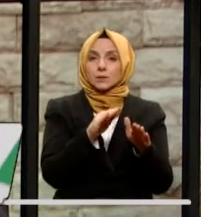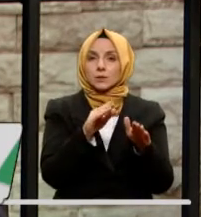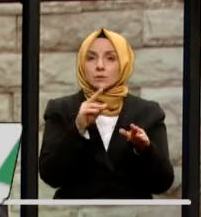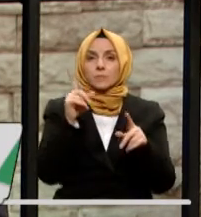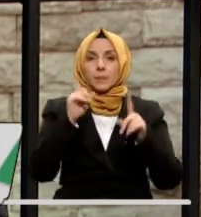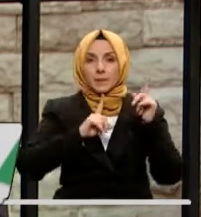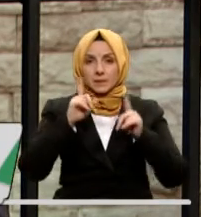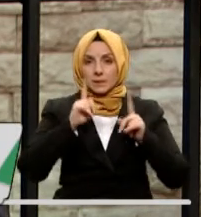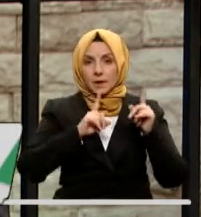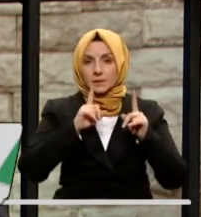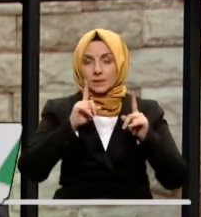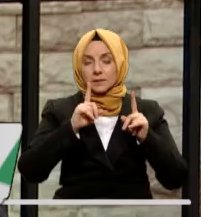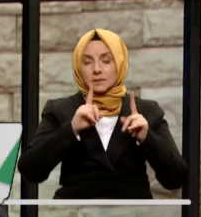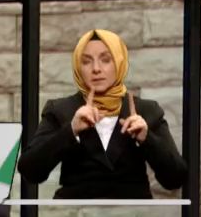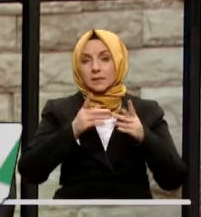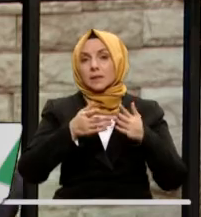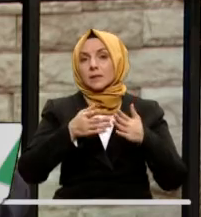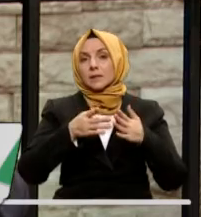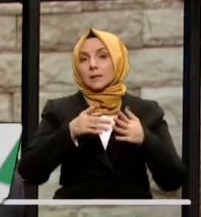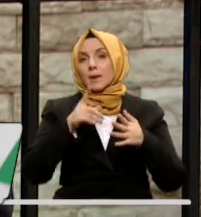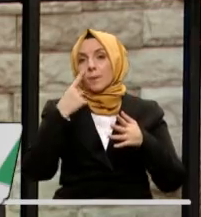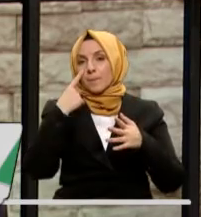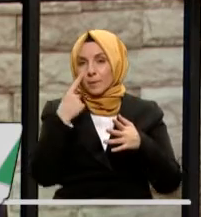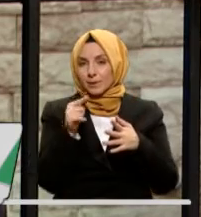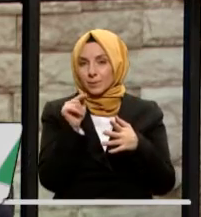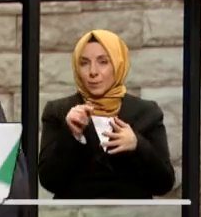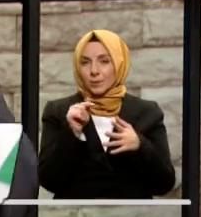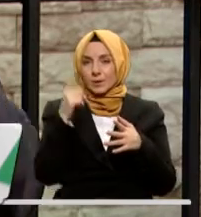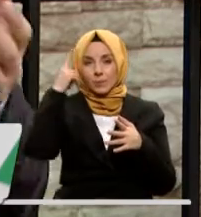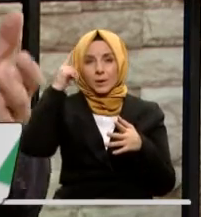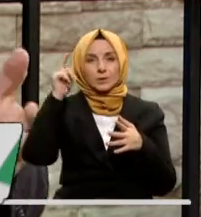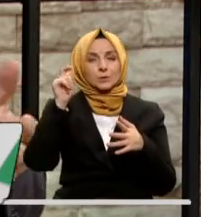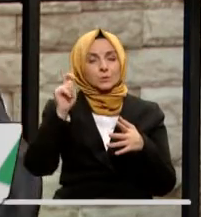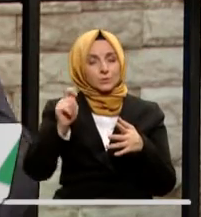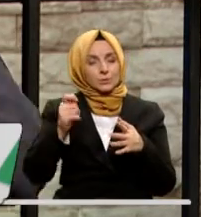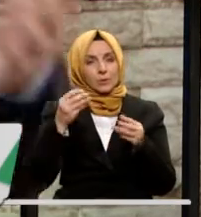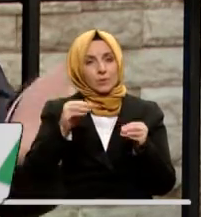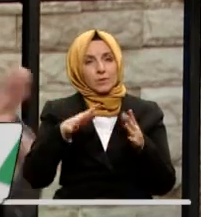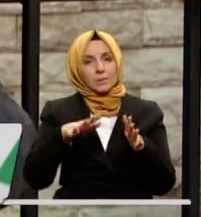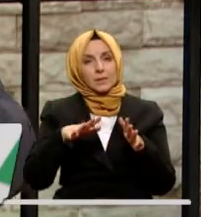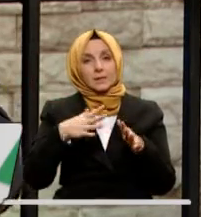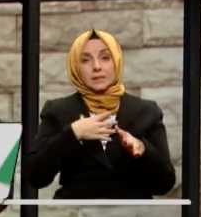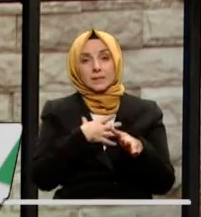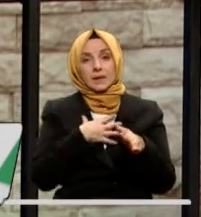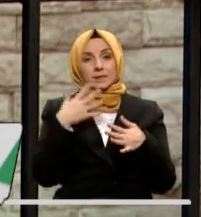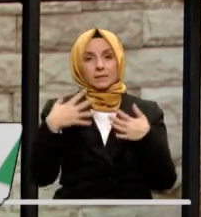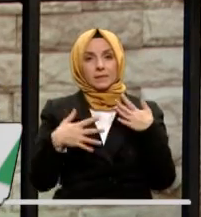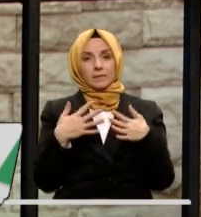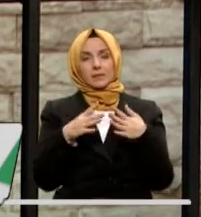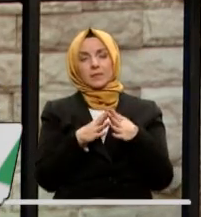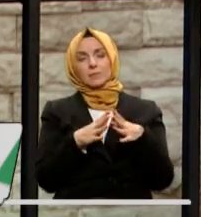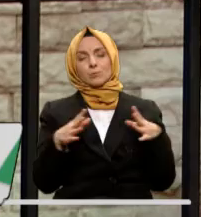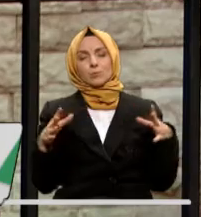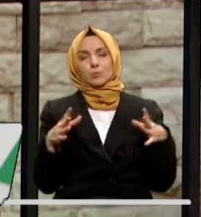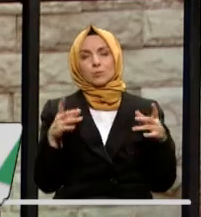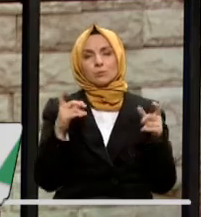görebilirler Hatta buradan bir çağrı yapalım camilerimiz var Diyanet TV deyiz işte büyük Siteler var Ankara'da